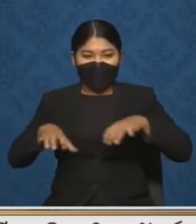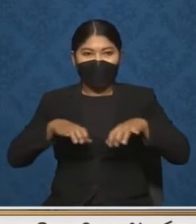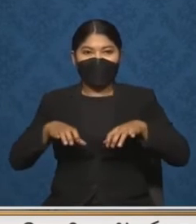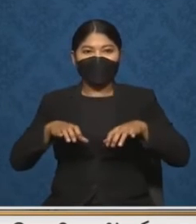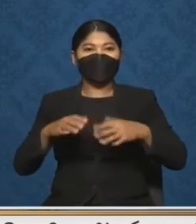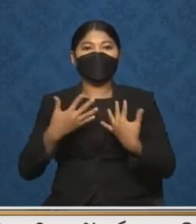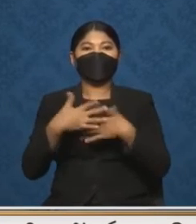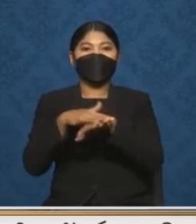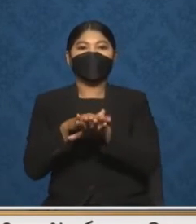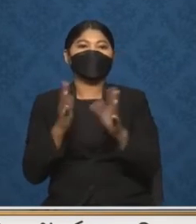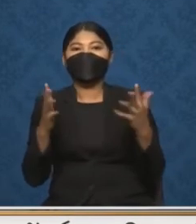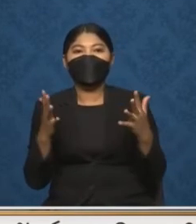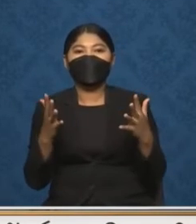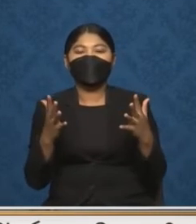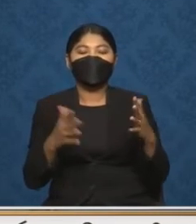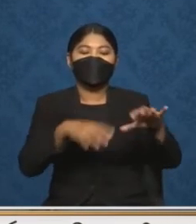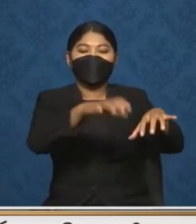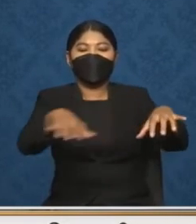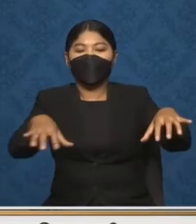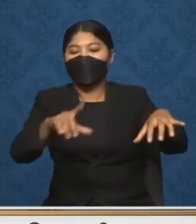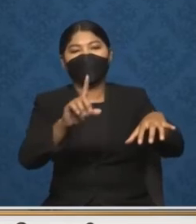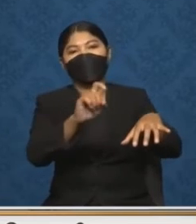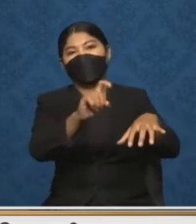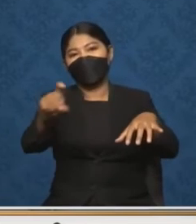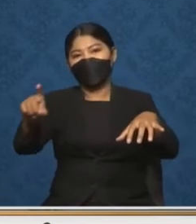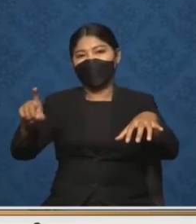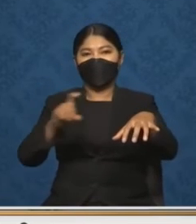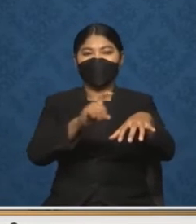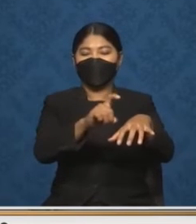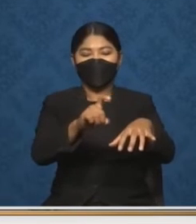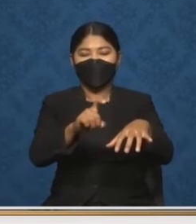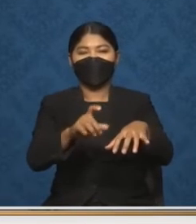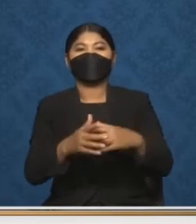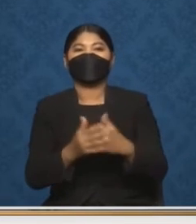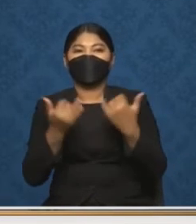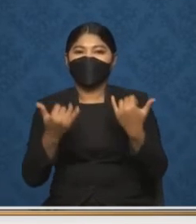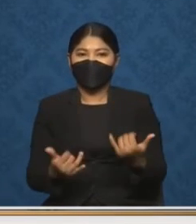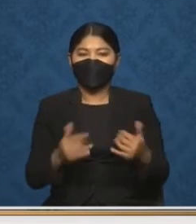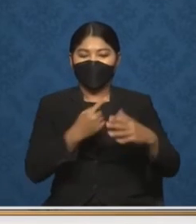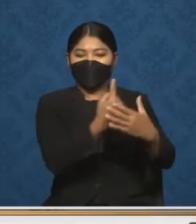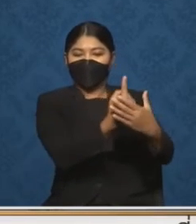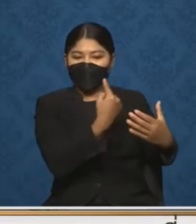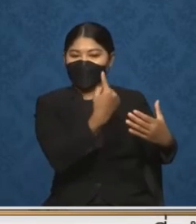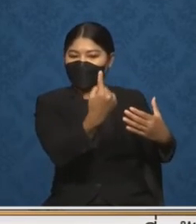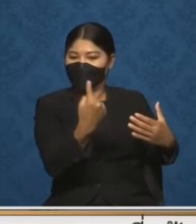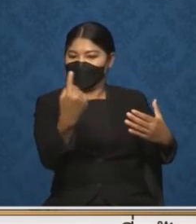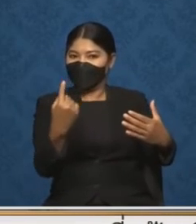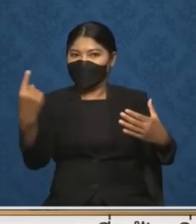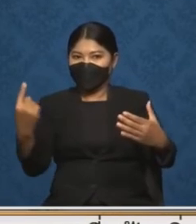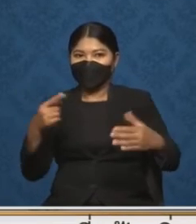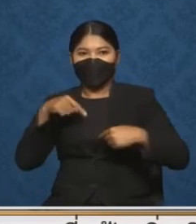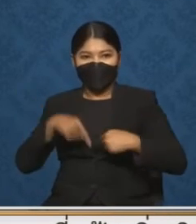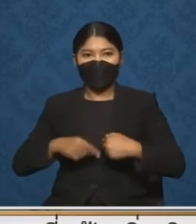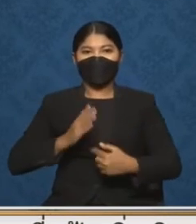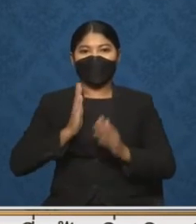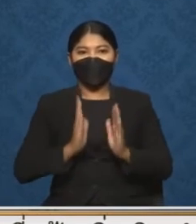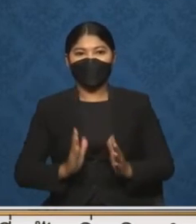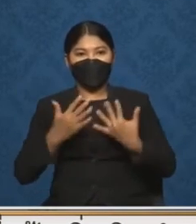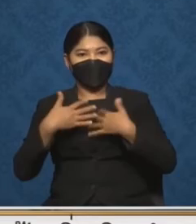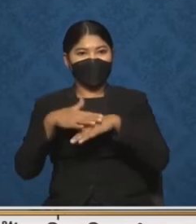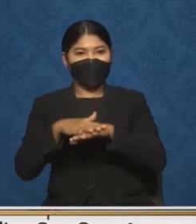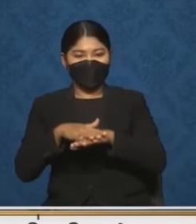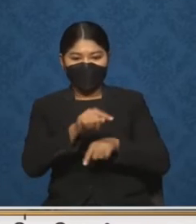ผบริหารโยเช่พ่อยยผทบาลท่านเขาได้คนหนึ่งะกบิจนาการหนอยงานพวกนี้ทงหมดกระสวง โกรม